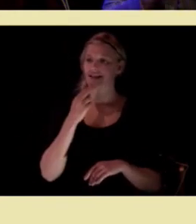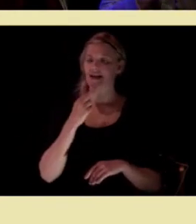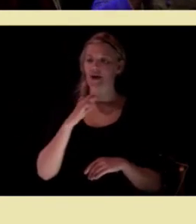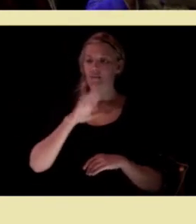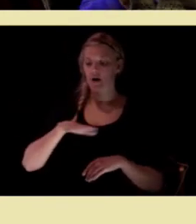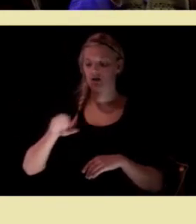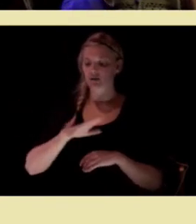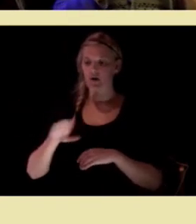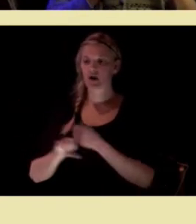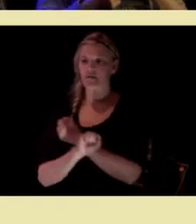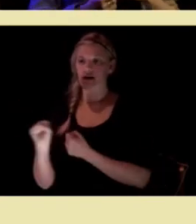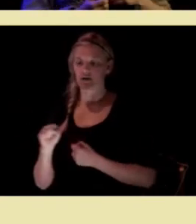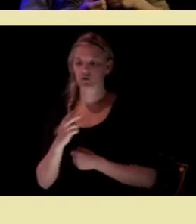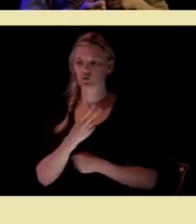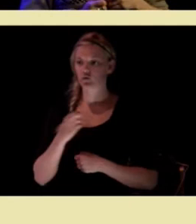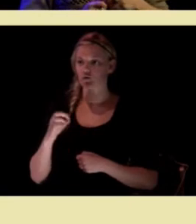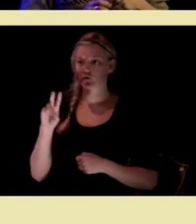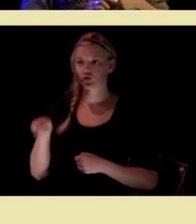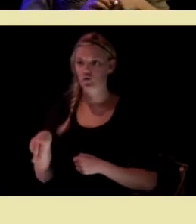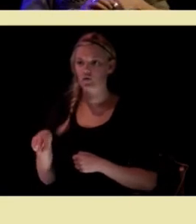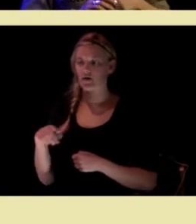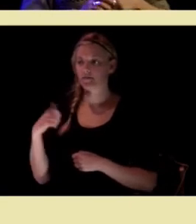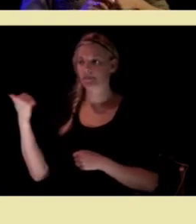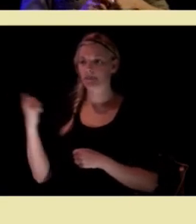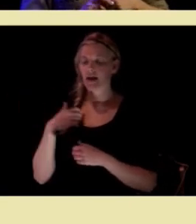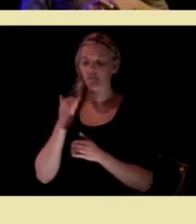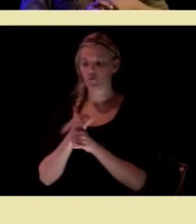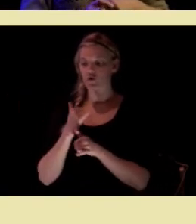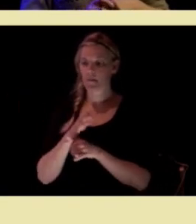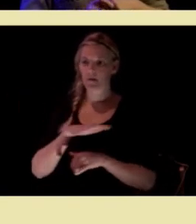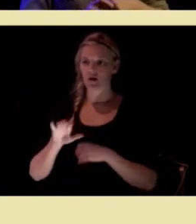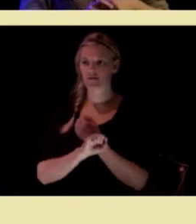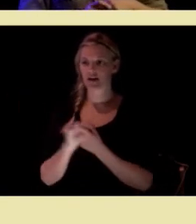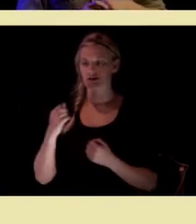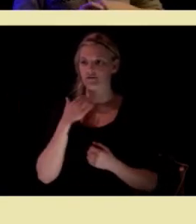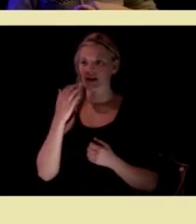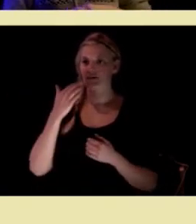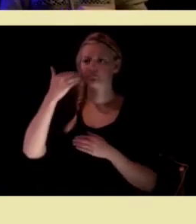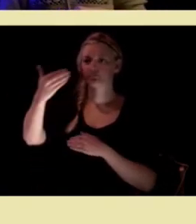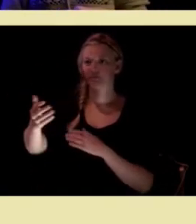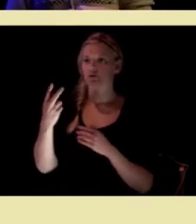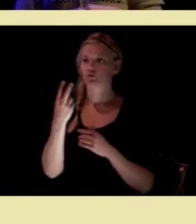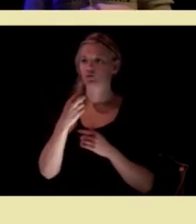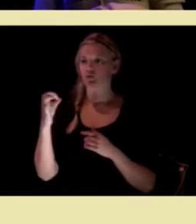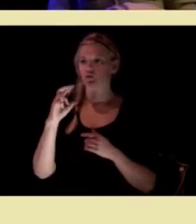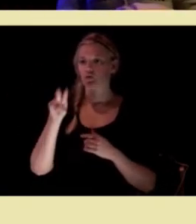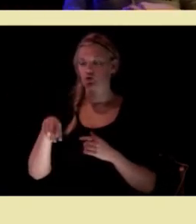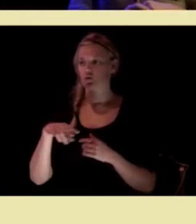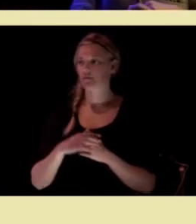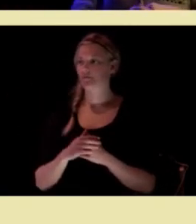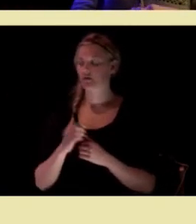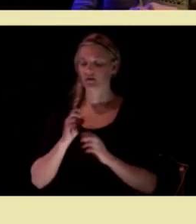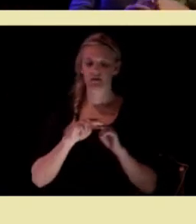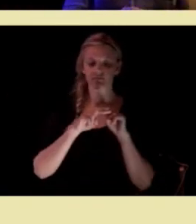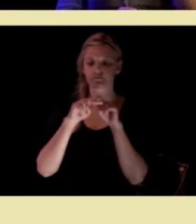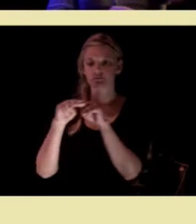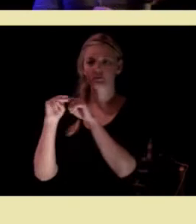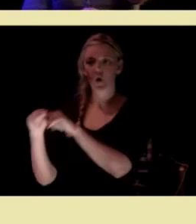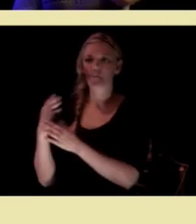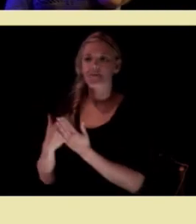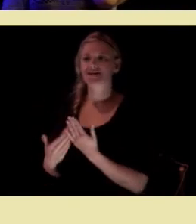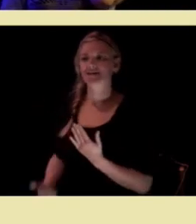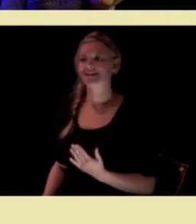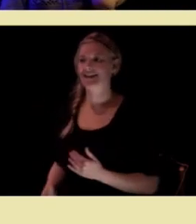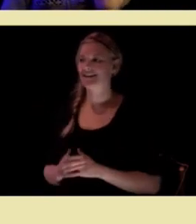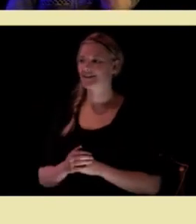barnevern 2020, hvor det rett og slett tegnet ut det barnevernet Norge skal I 2020. Og det reiser vi da rundt I landet og rett og slett